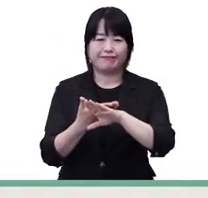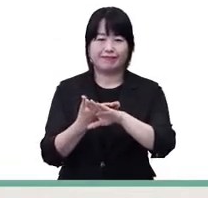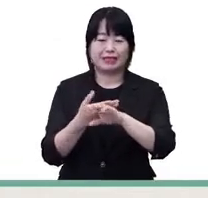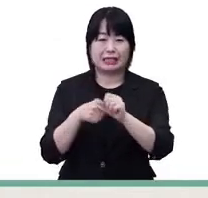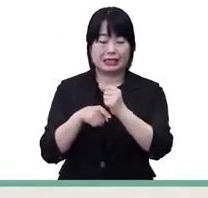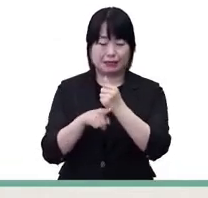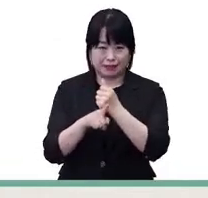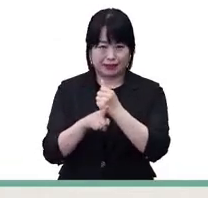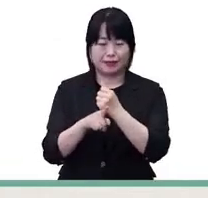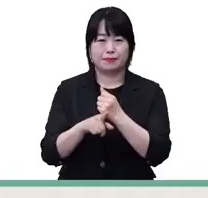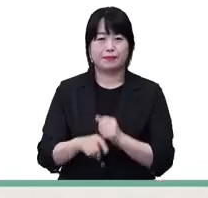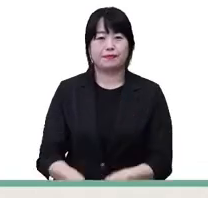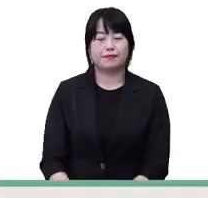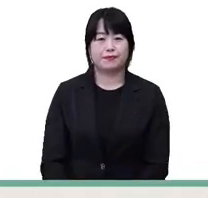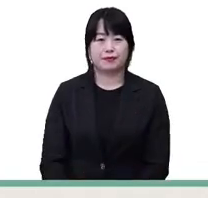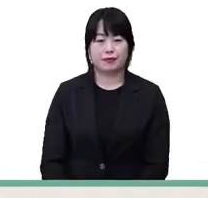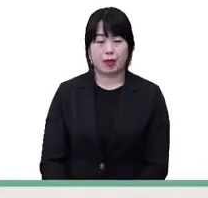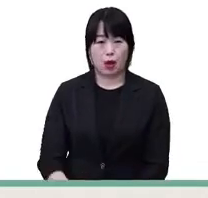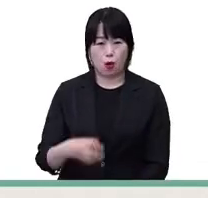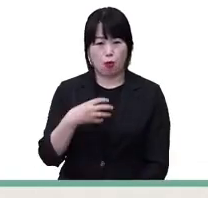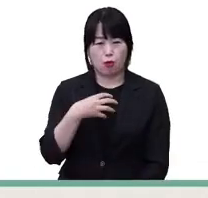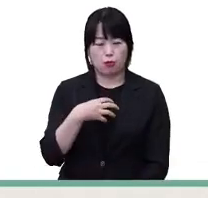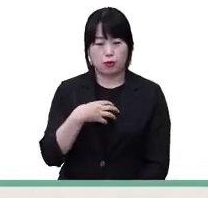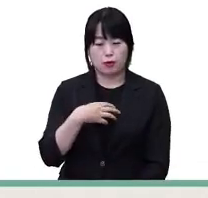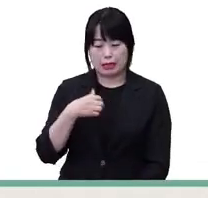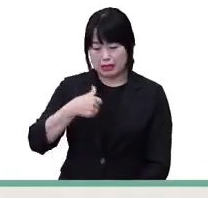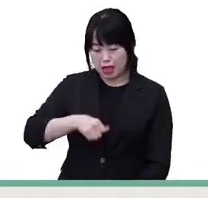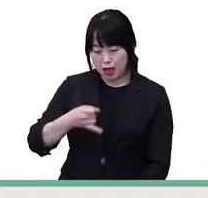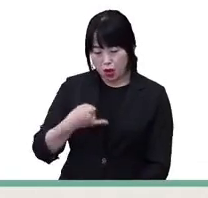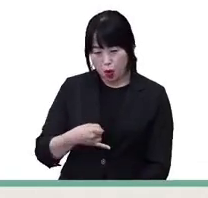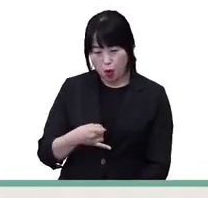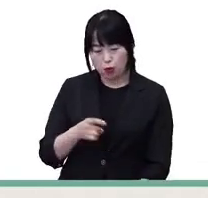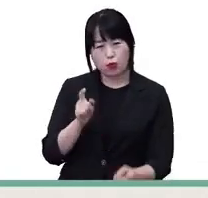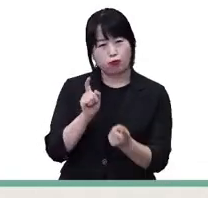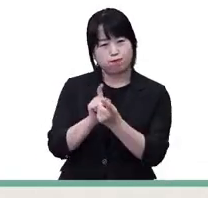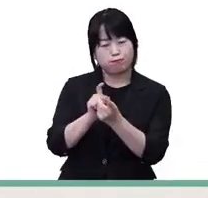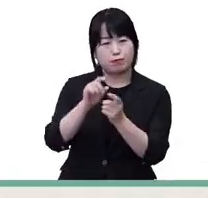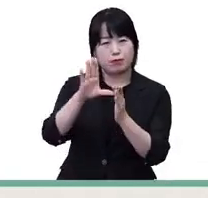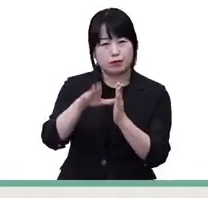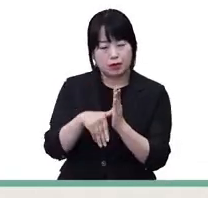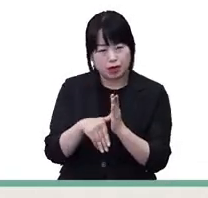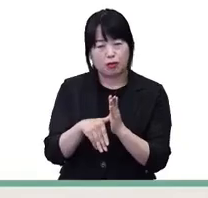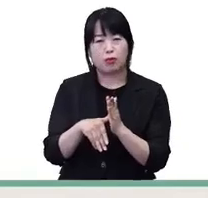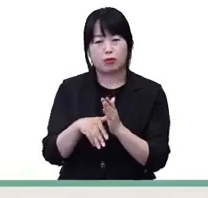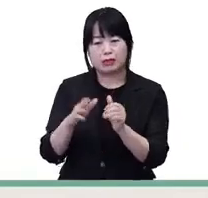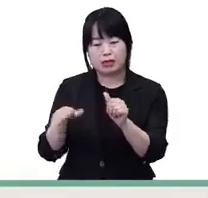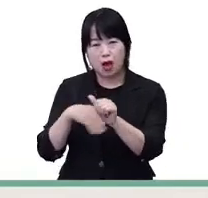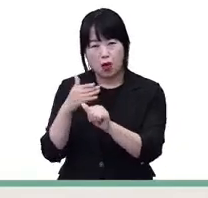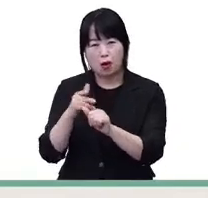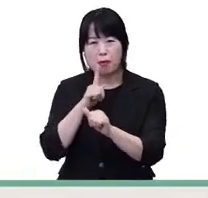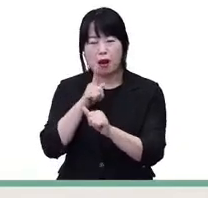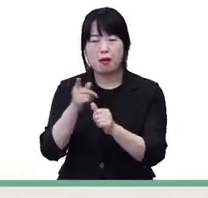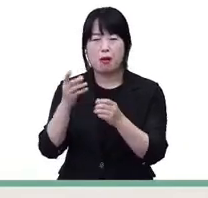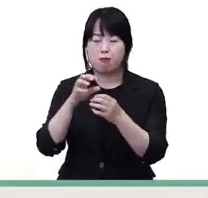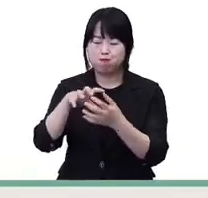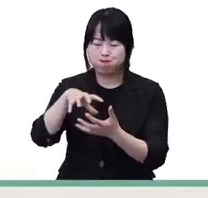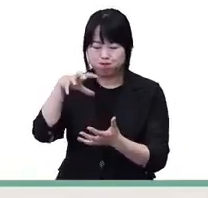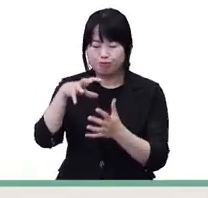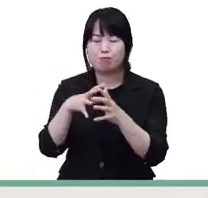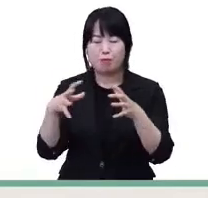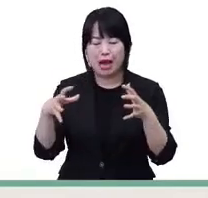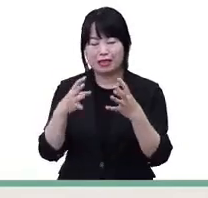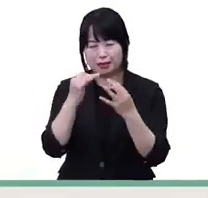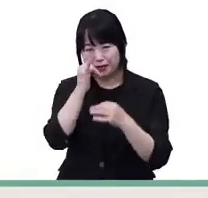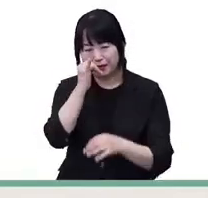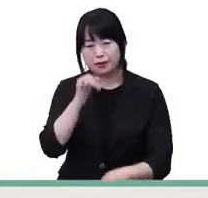사전적인 의미지요. 우리가 이제 위기 청소년 또 뭐 위기 상황 이렇게 많이 이야기를 하셔요. 그런데 이제